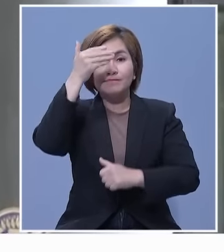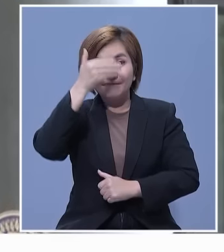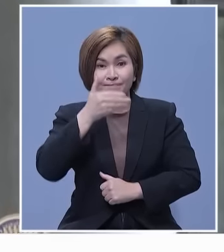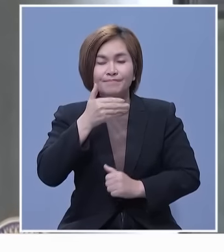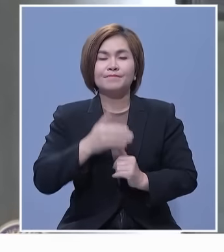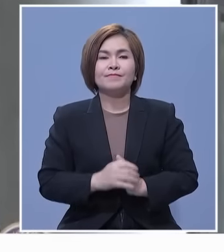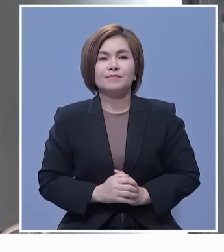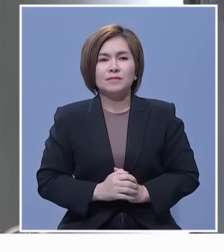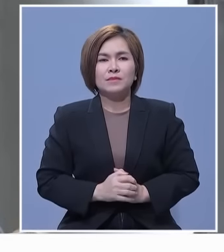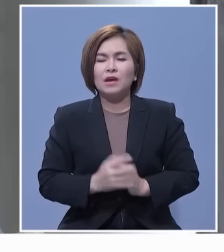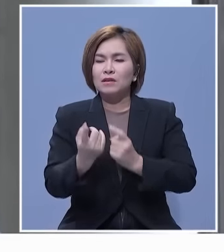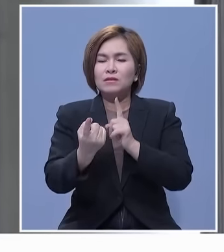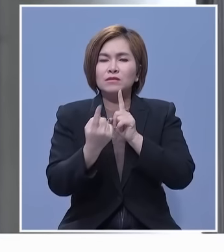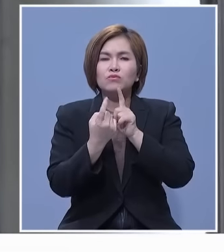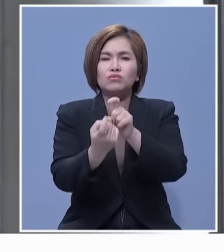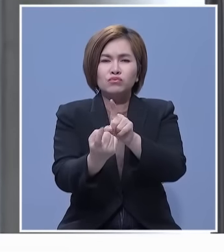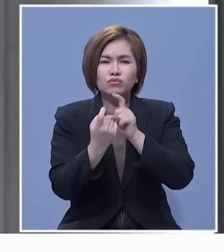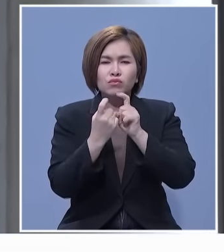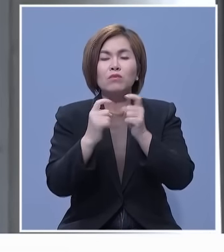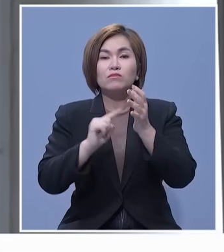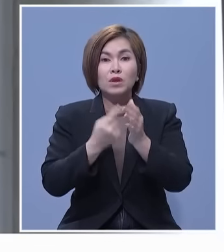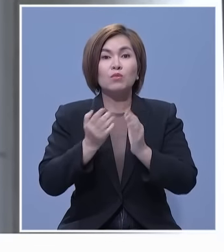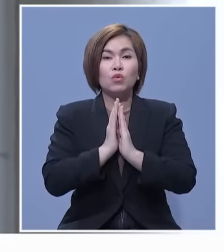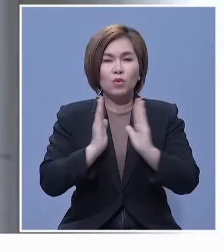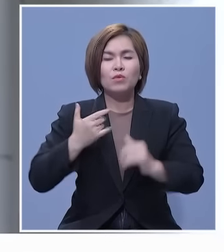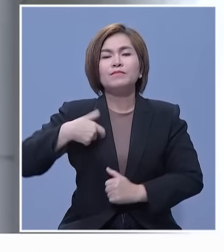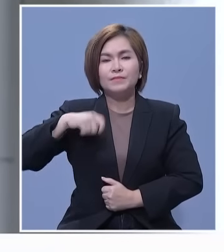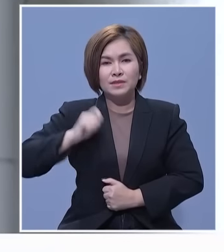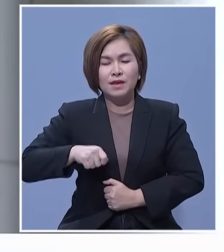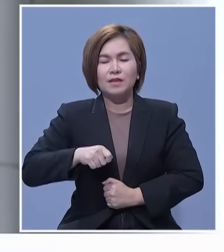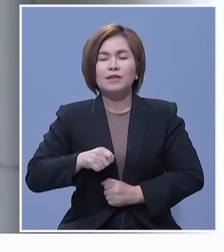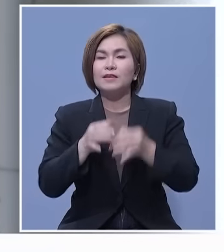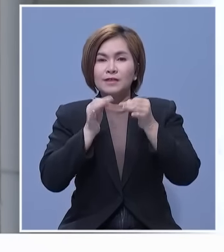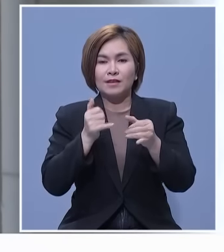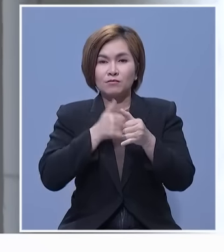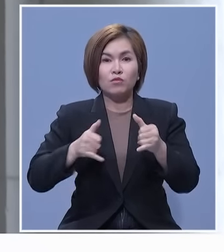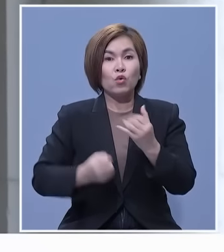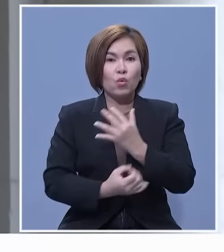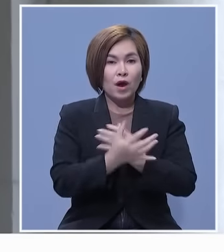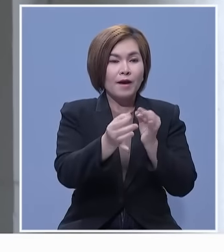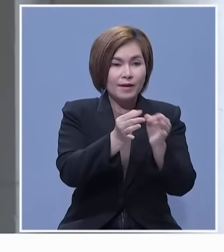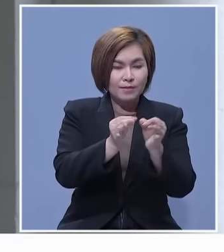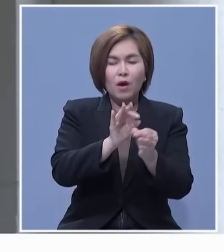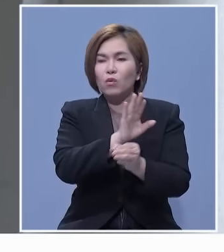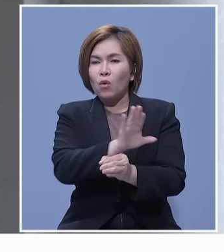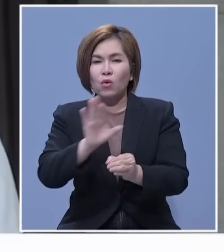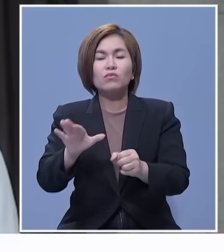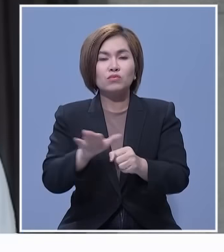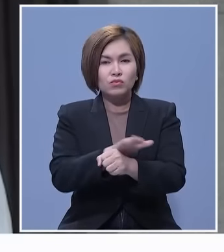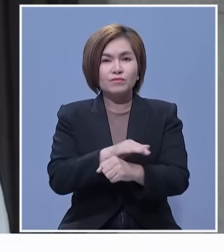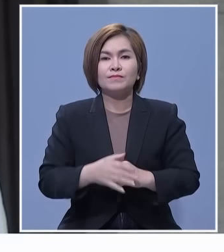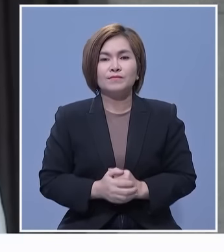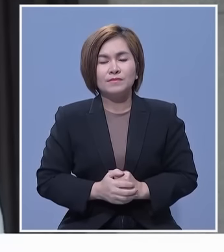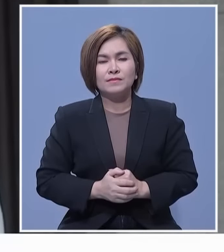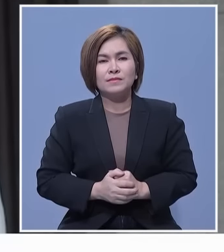สื ่อ ตอบคำถามโดยเริ่มจากการขอบคุณตุลาการศาลรัฐธรรมนูญที่ให้โอกาสทุกฝ่ายในการชี้แจงประเด็นต่างๆตัวเองบอกว่า